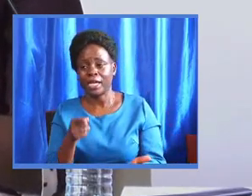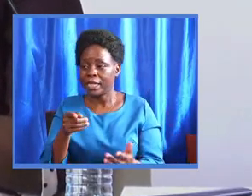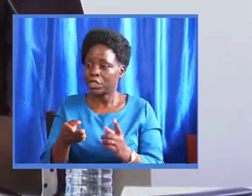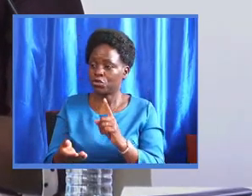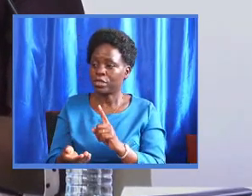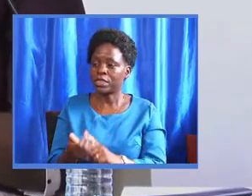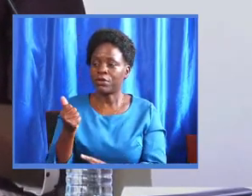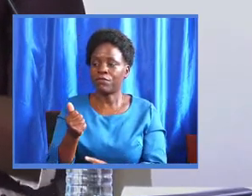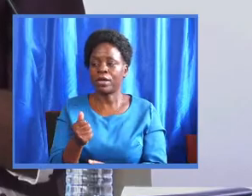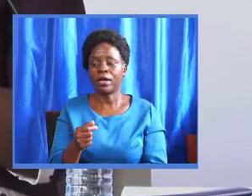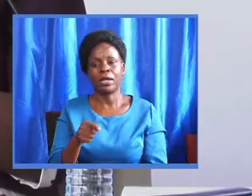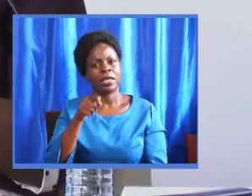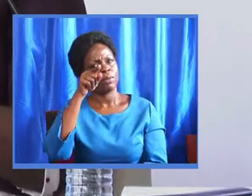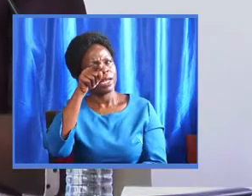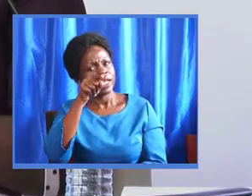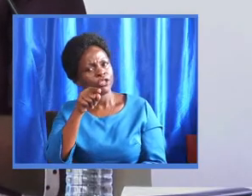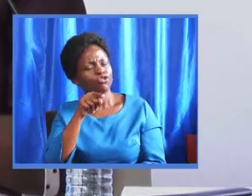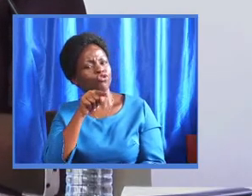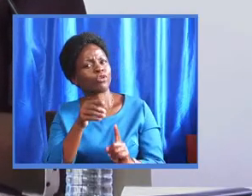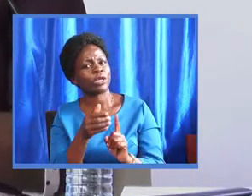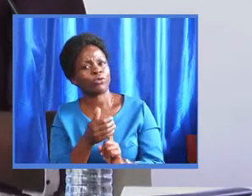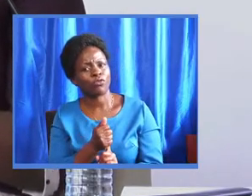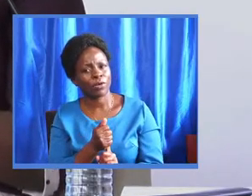wafuna oba z'ogenda okufuna.